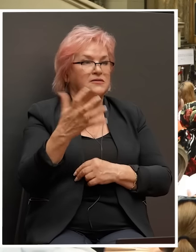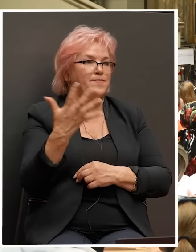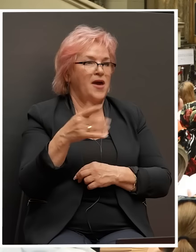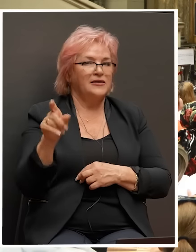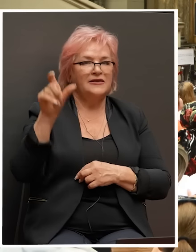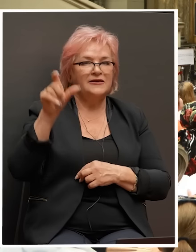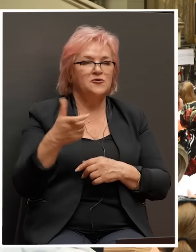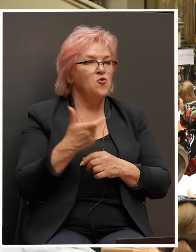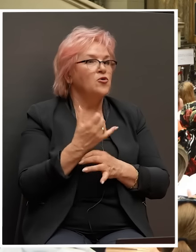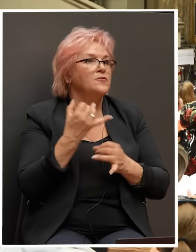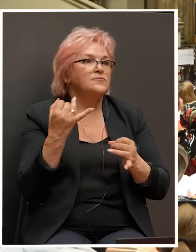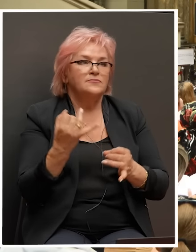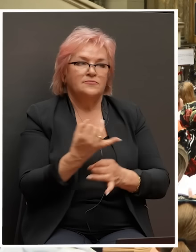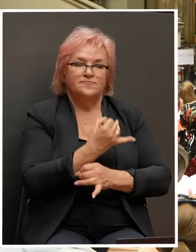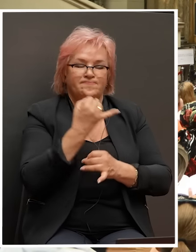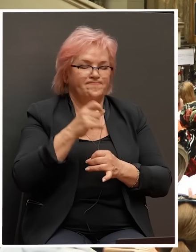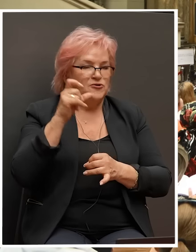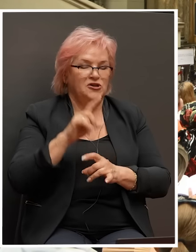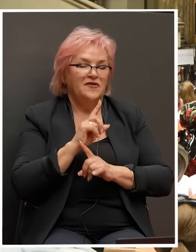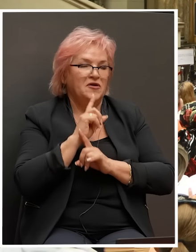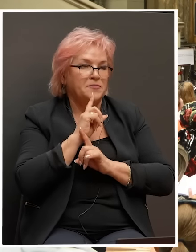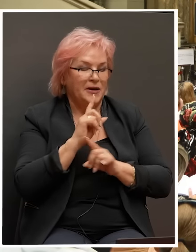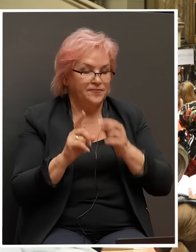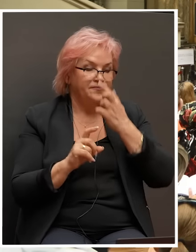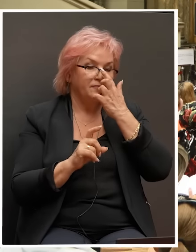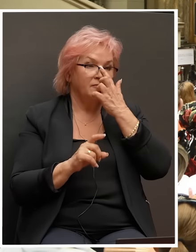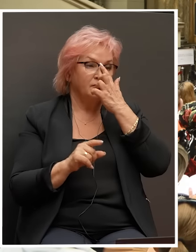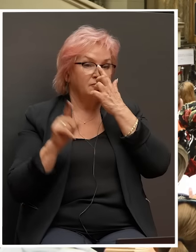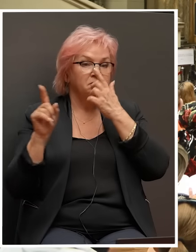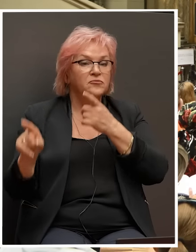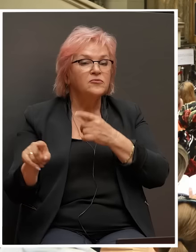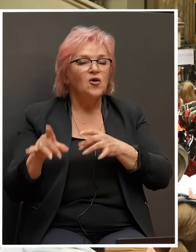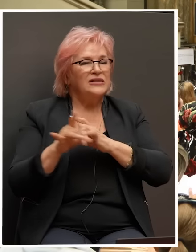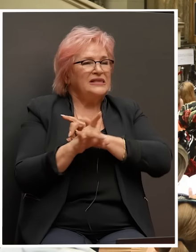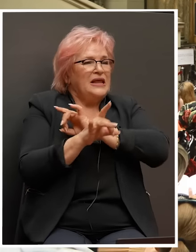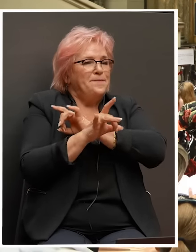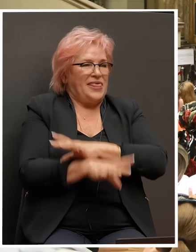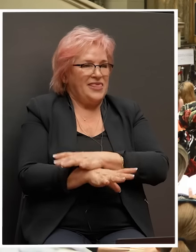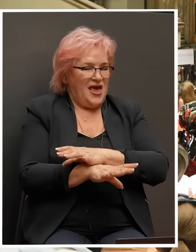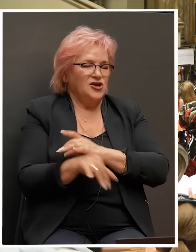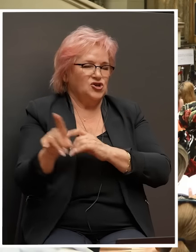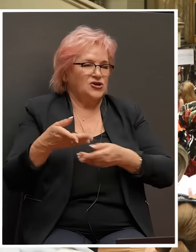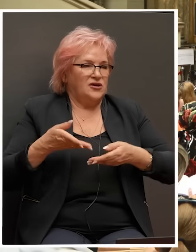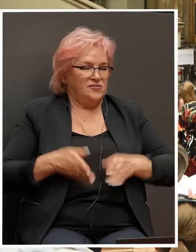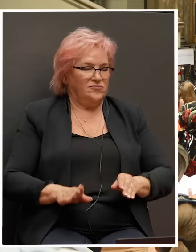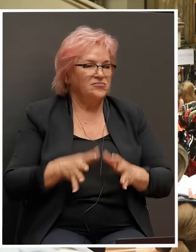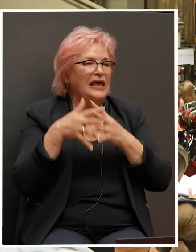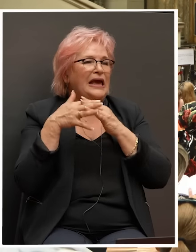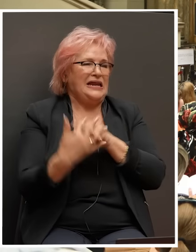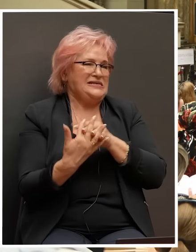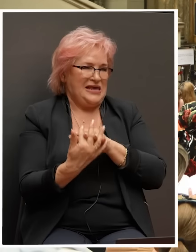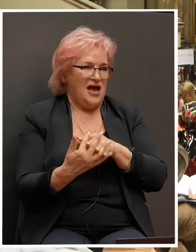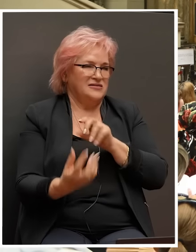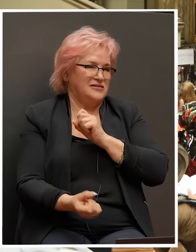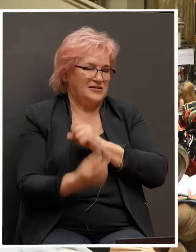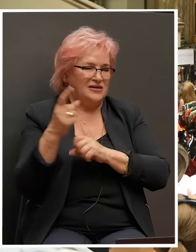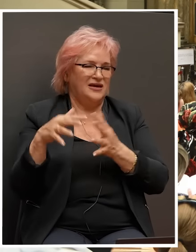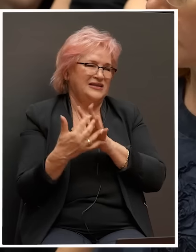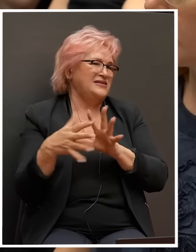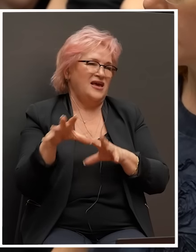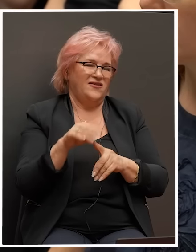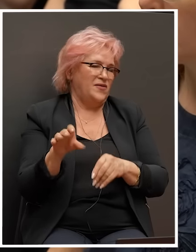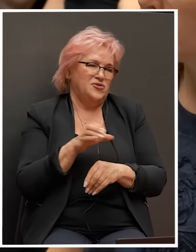персонаж крайне любопытный сам по себе. Он происходит из обедневшего рода крестьянского, ну как бы крестьяне